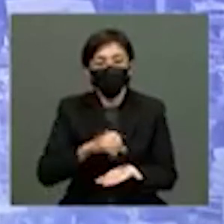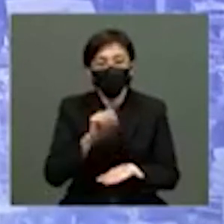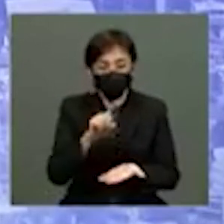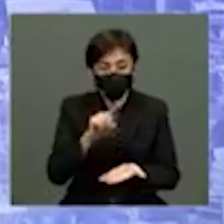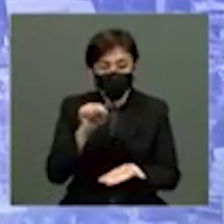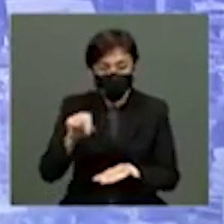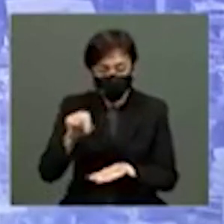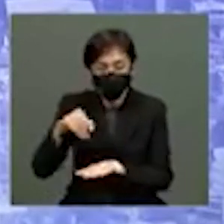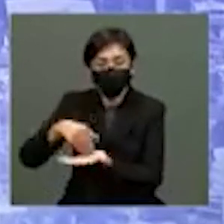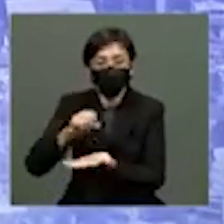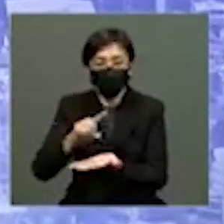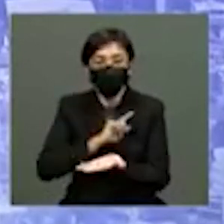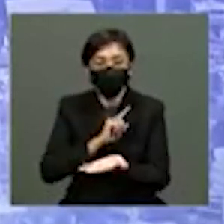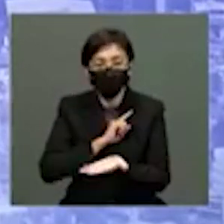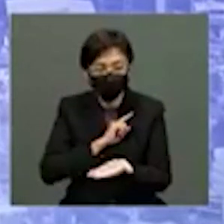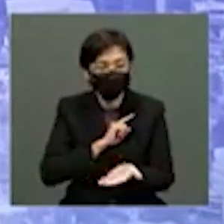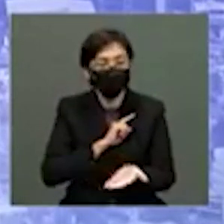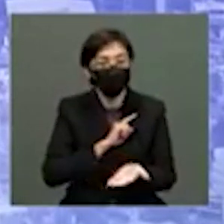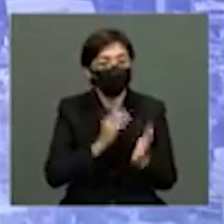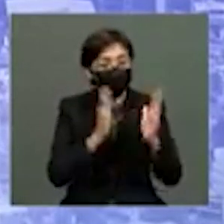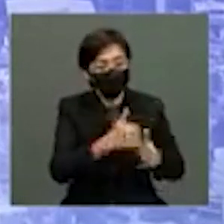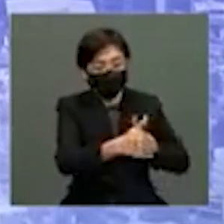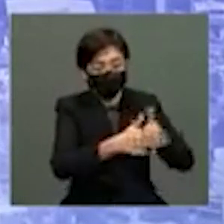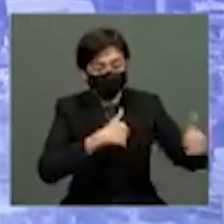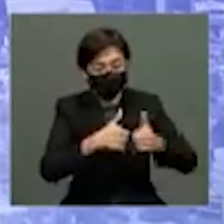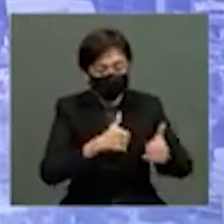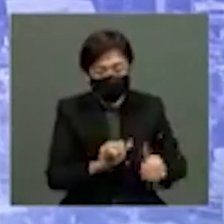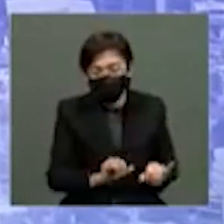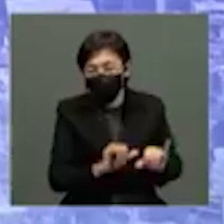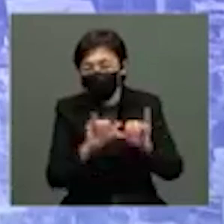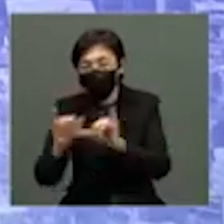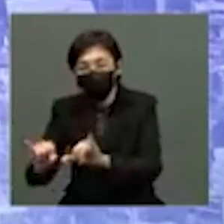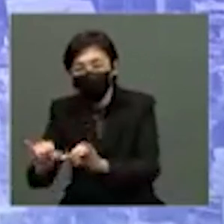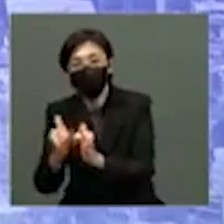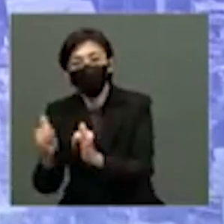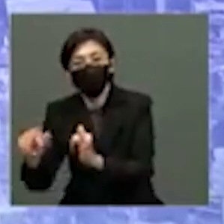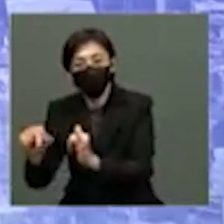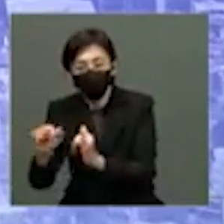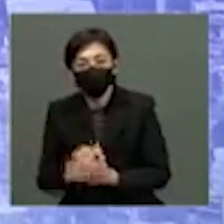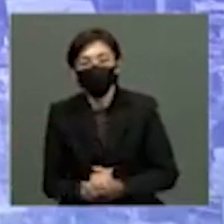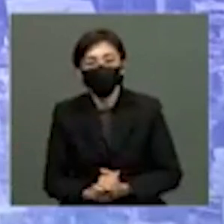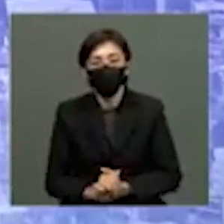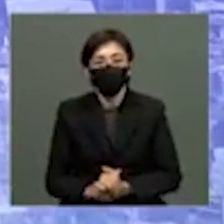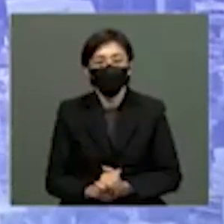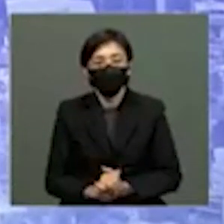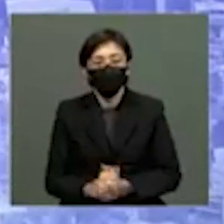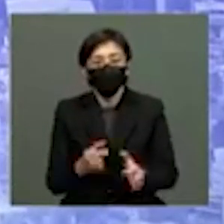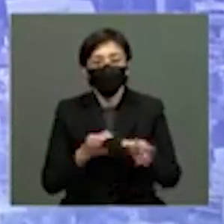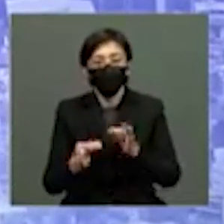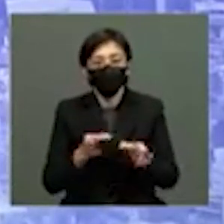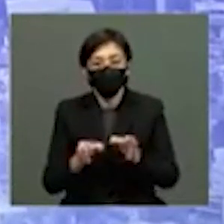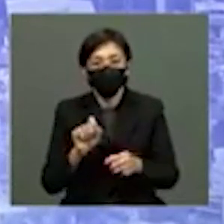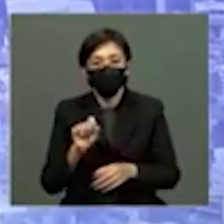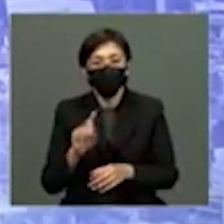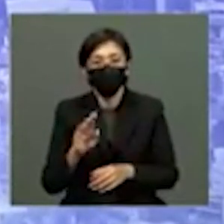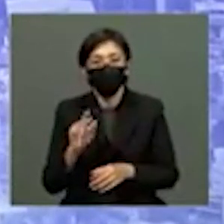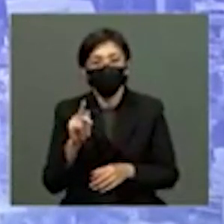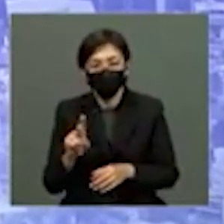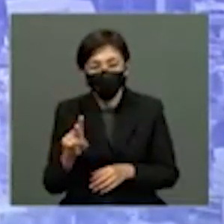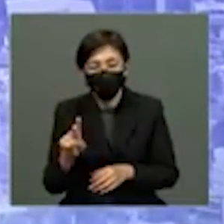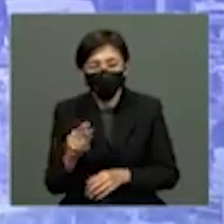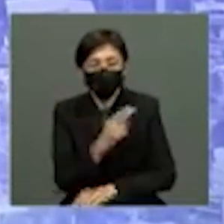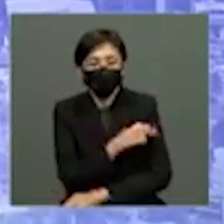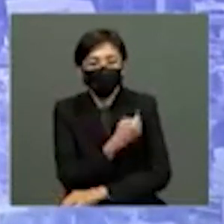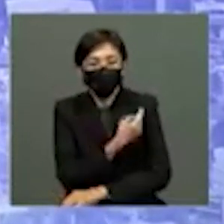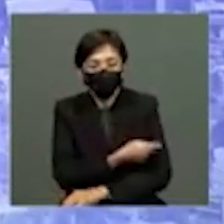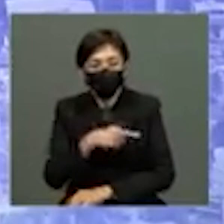นี้ท่านประธานที่ปรึกษาคณะที่ปรึกษาของสบค.นะครับอาจารย์นายแพทย์ปิยะสกล